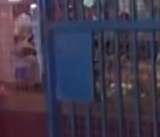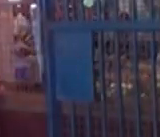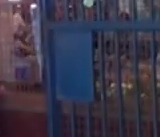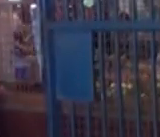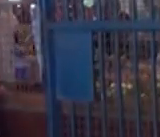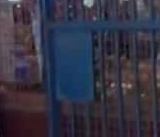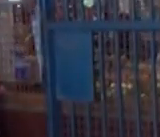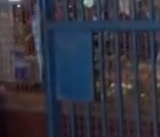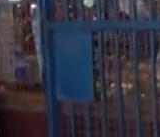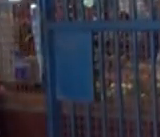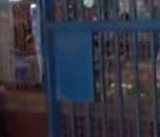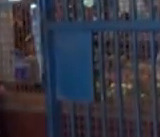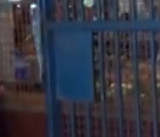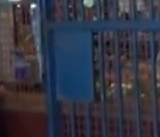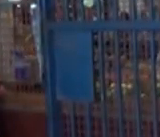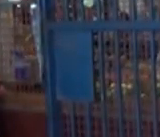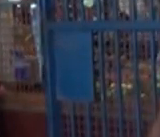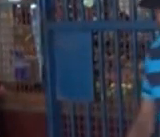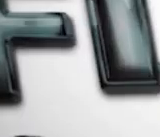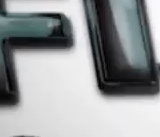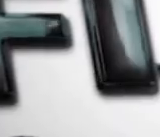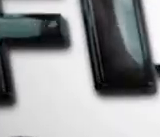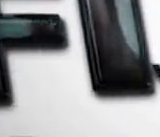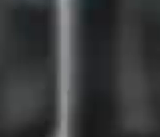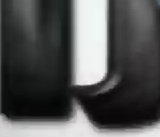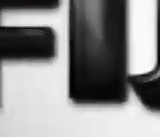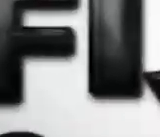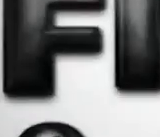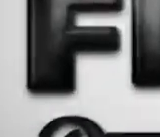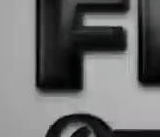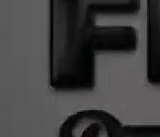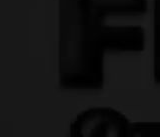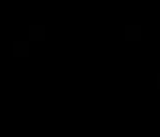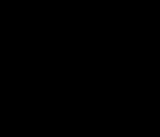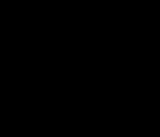में पुराना गाना लगे, हमें बहुत अच्छा लगे। रेडियो फीजी 2 देश की धड़कन।